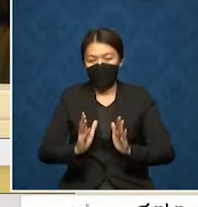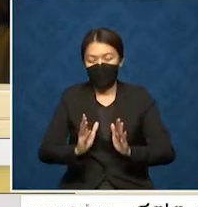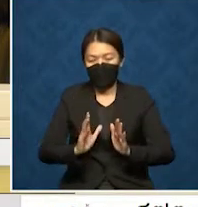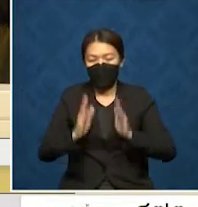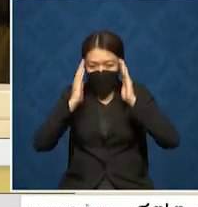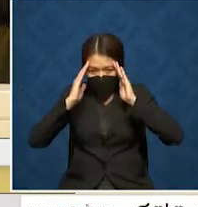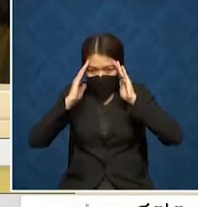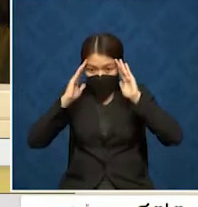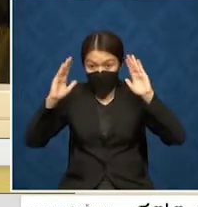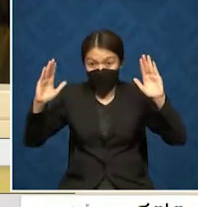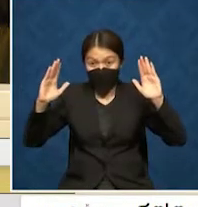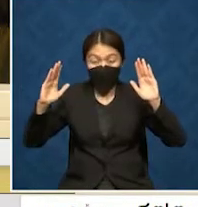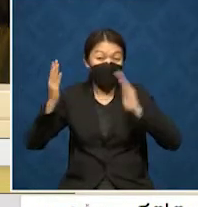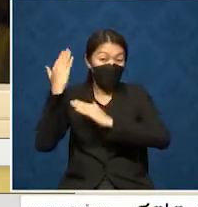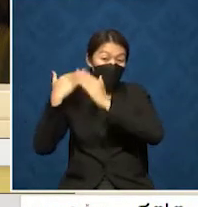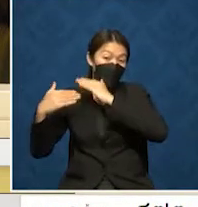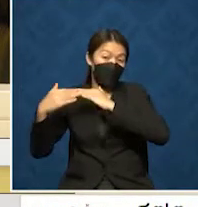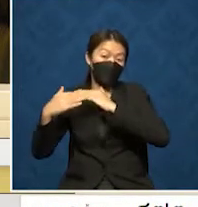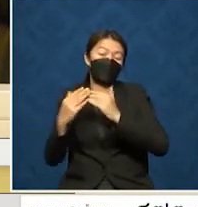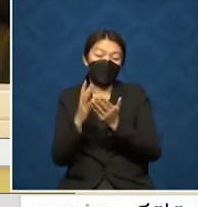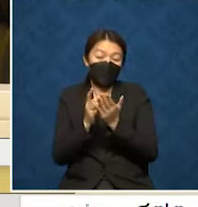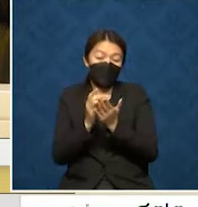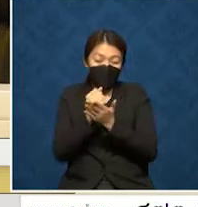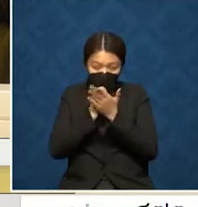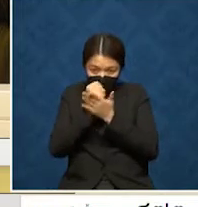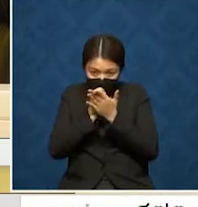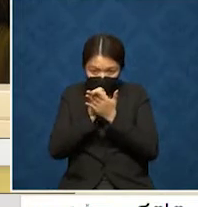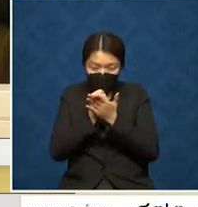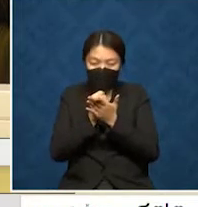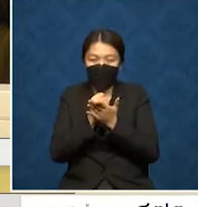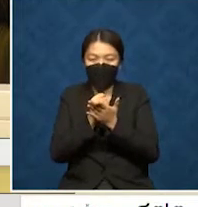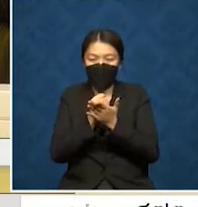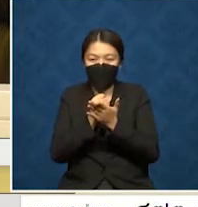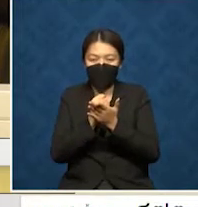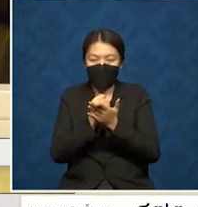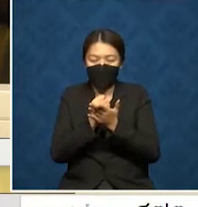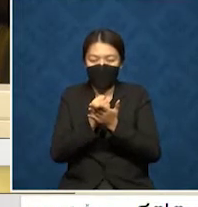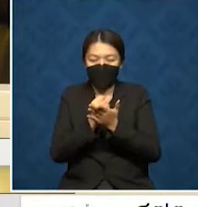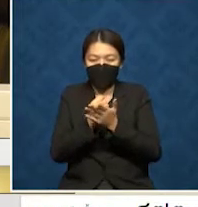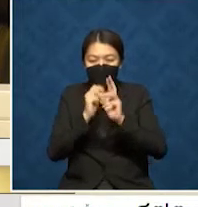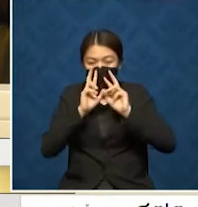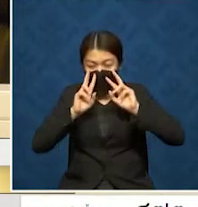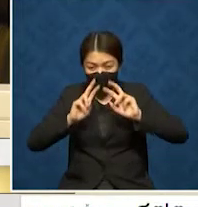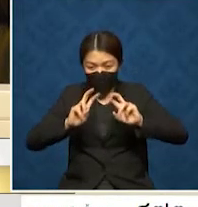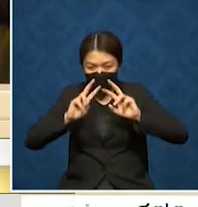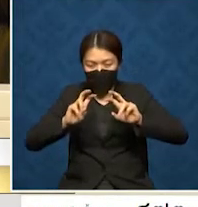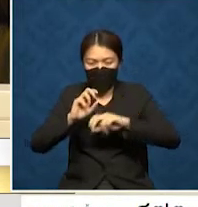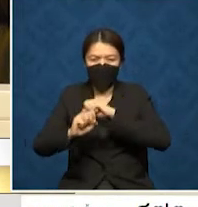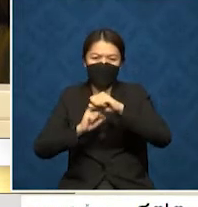ยเกี่ยวข้องกับยาบ้าเมื่อทำการวิจัยตั้งแต่ปี